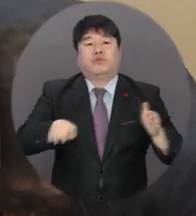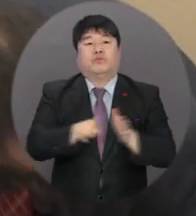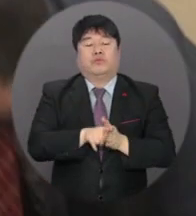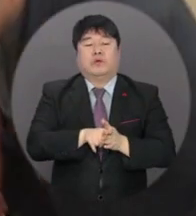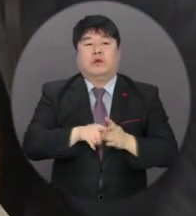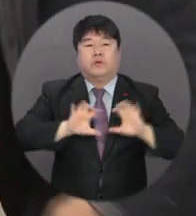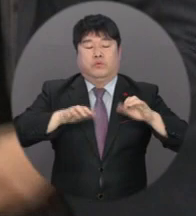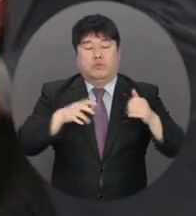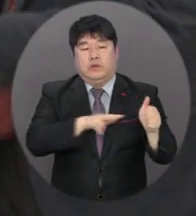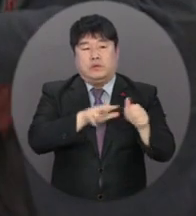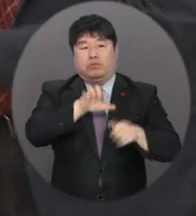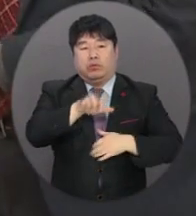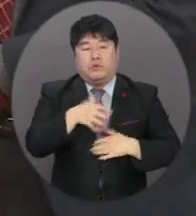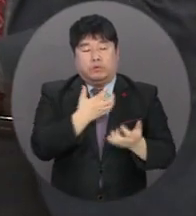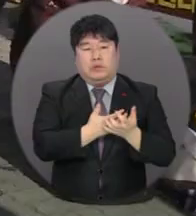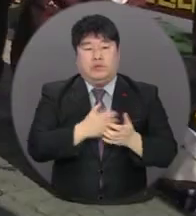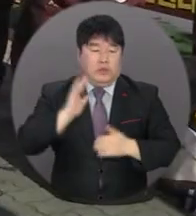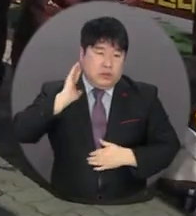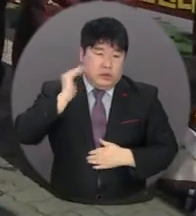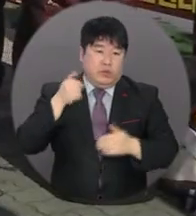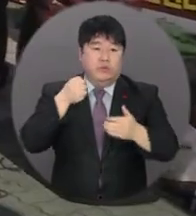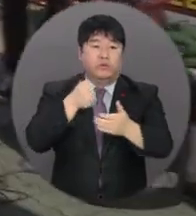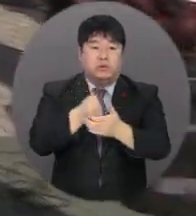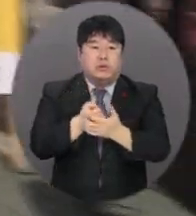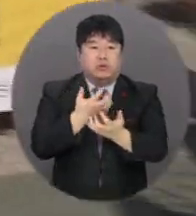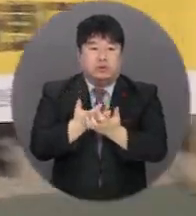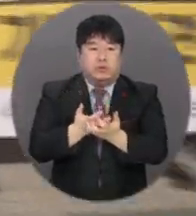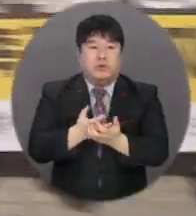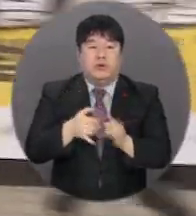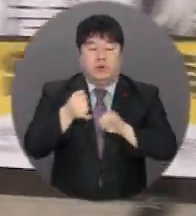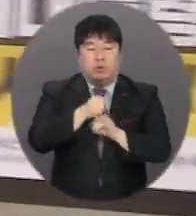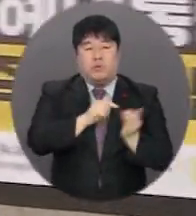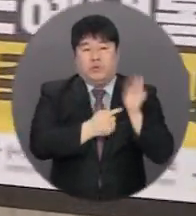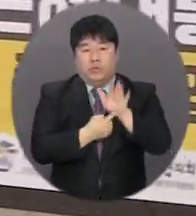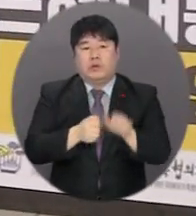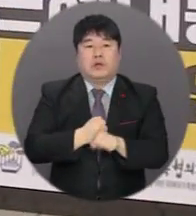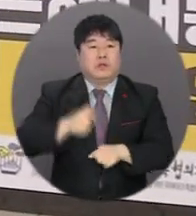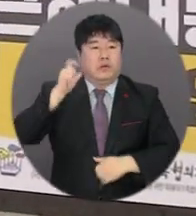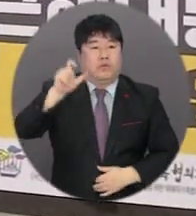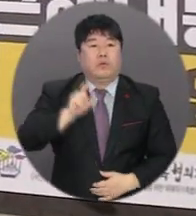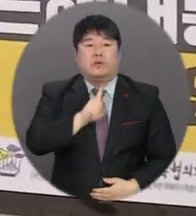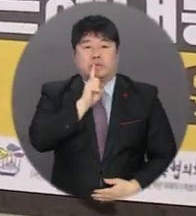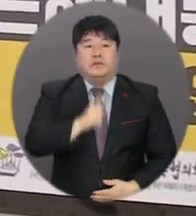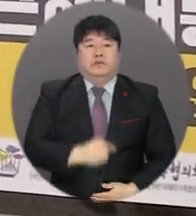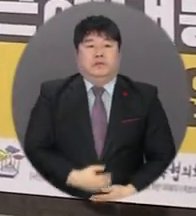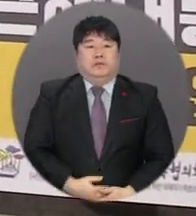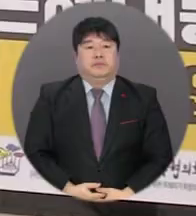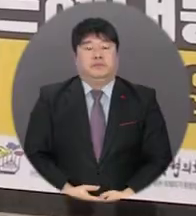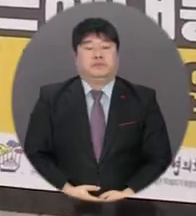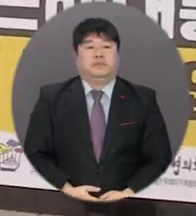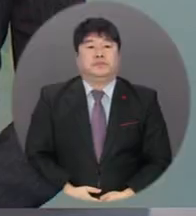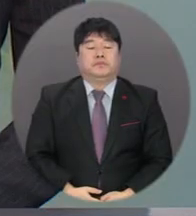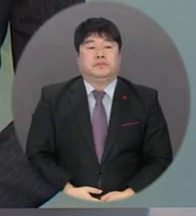자료와 함께 대통령 지정 기록물을 반드시 공개해야 한다고 강조했습니다. MBC 뉴스 김한수입니다.